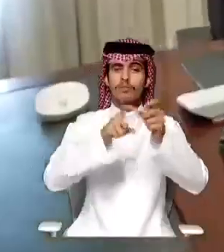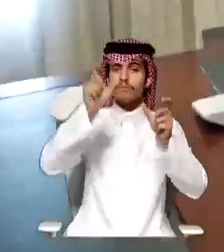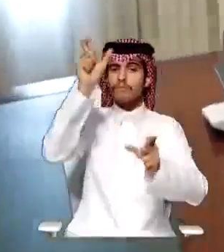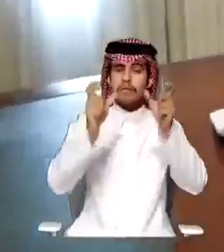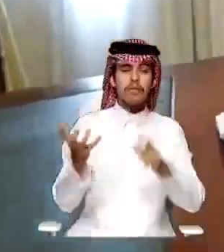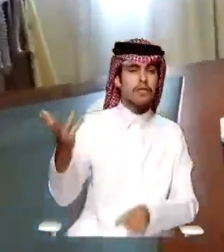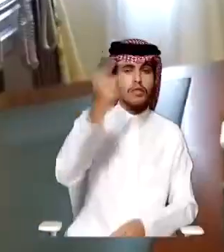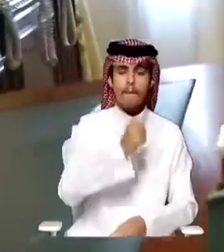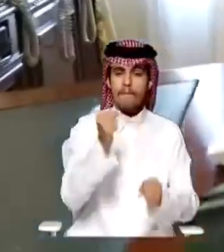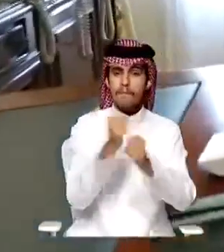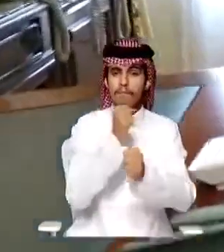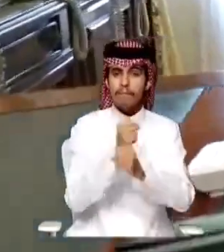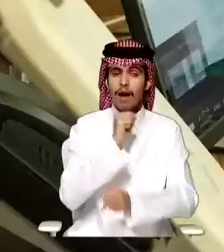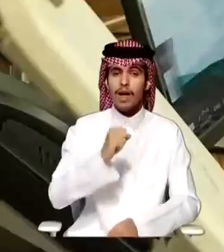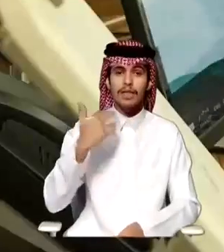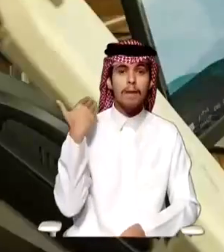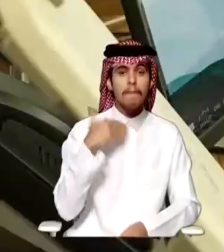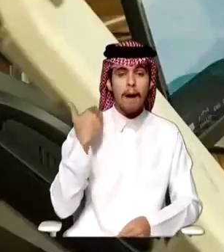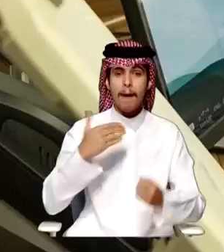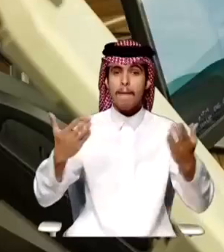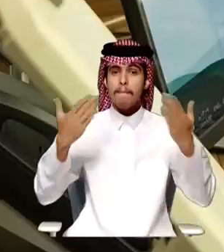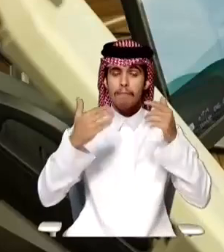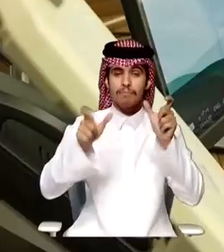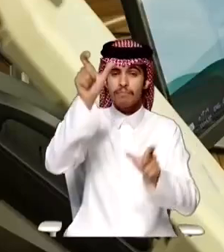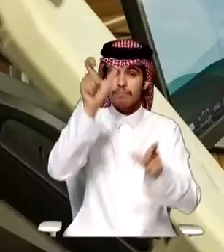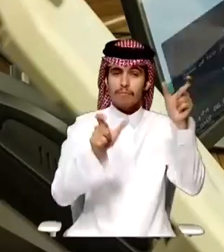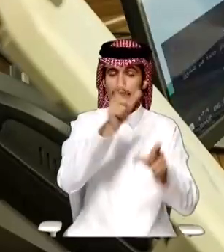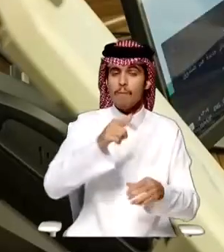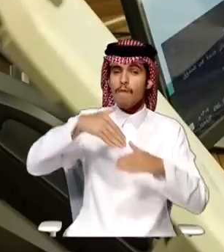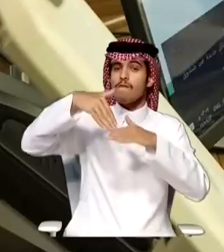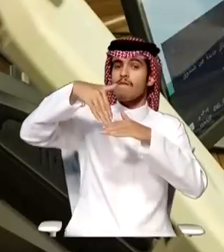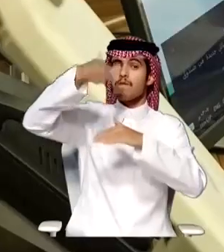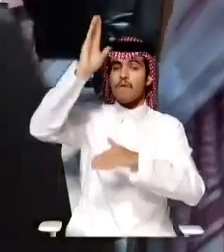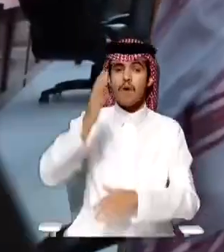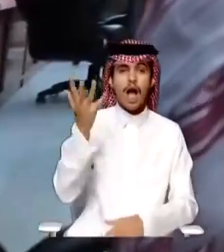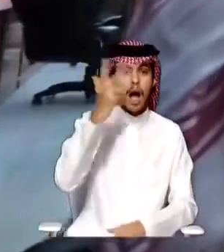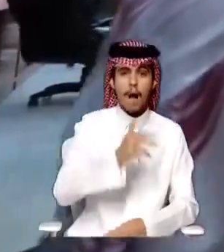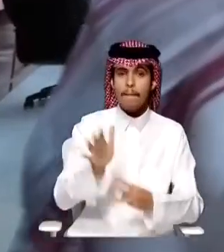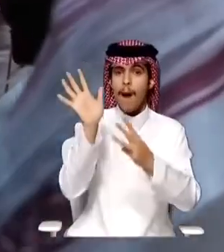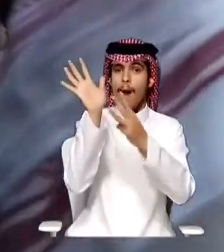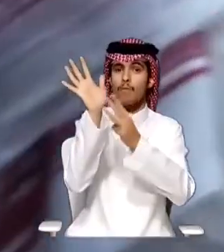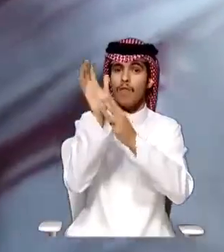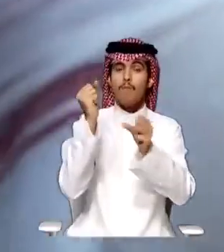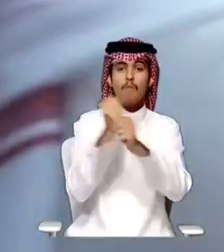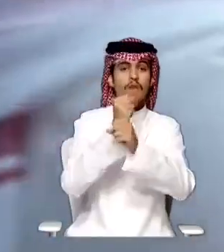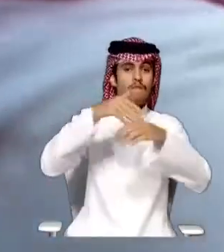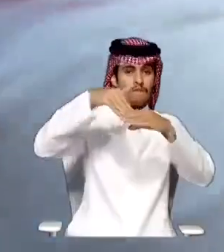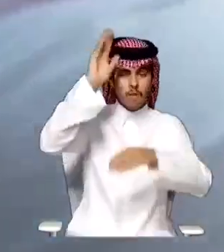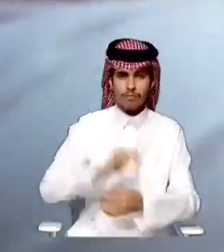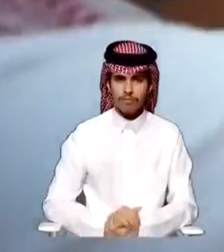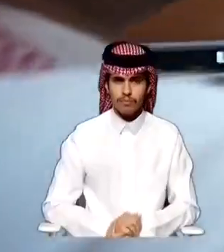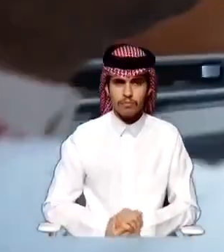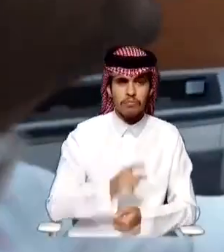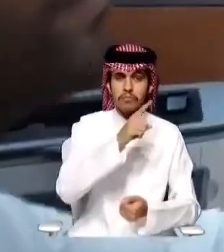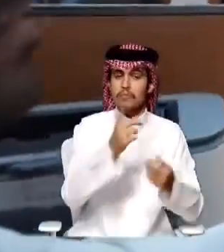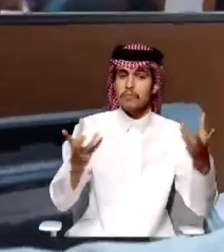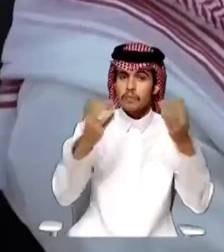الفاعلين في اماره مكه الى اكثر من 35 موظف يؤمن زملاء ومدراء